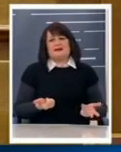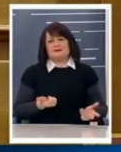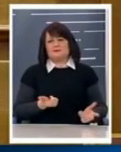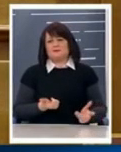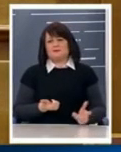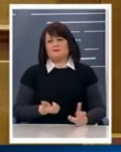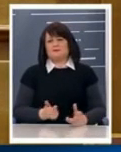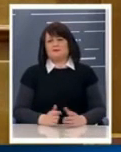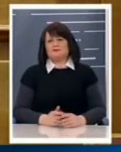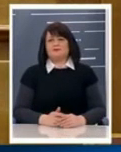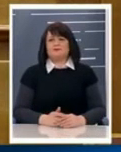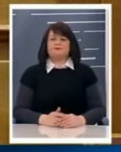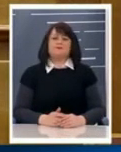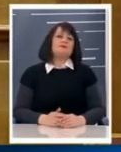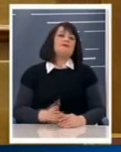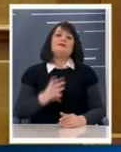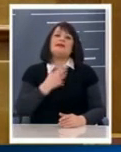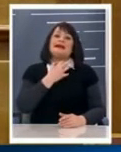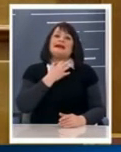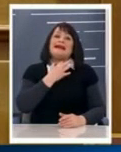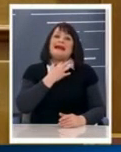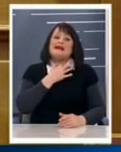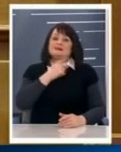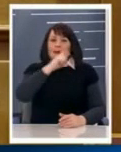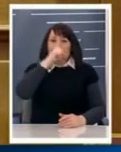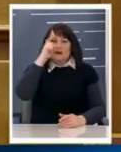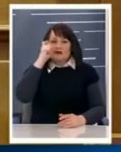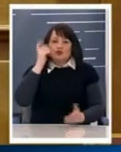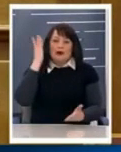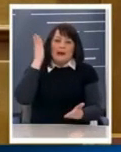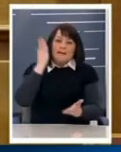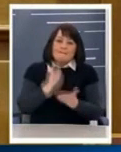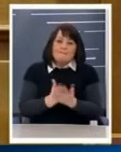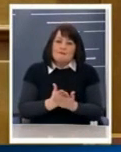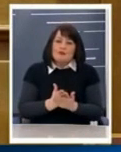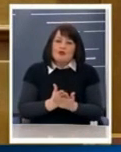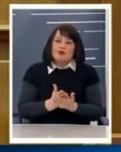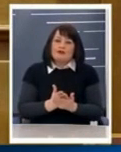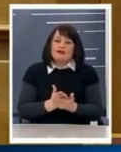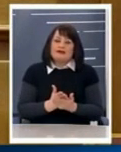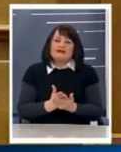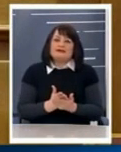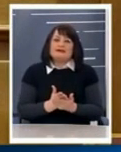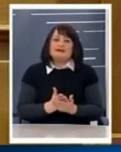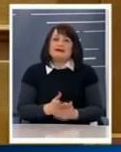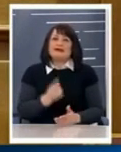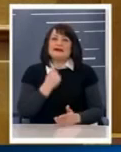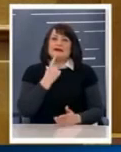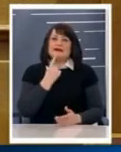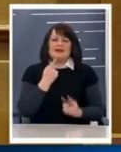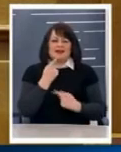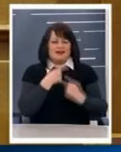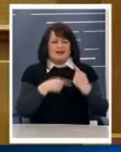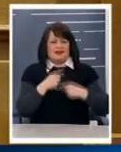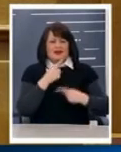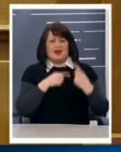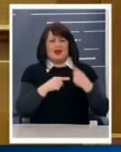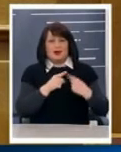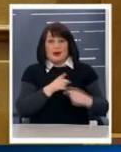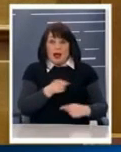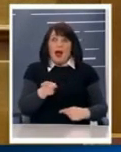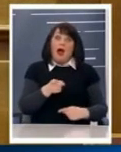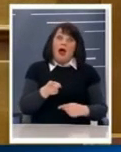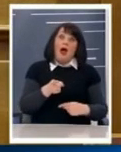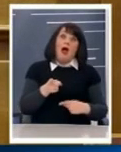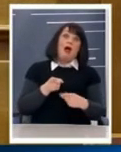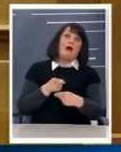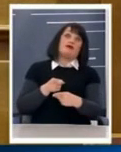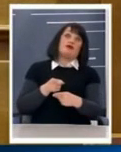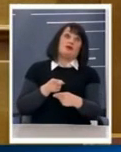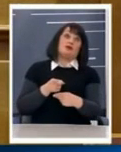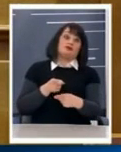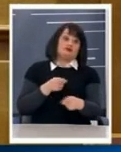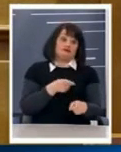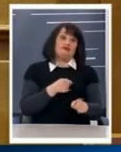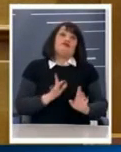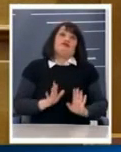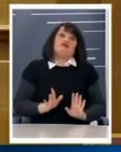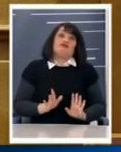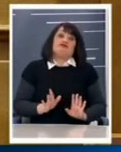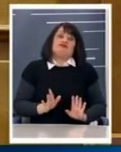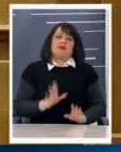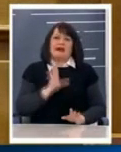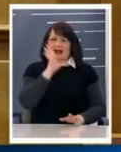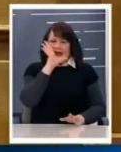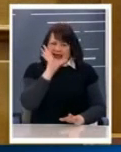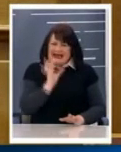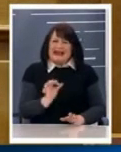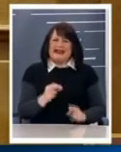όταν χρειάζεται να πάρθει μια δύσκολη απόφαση, να έχετε και μια δικαιολογία, ένα άλοθη μπροστά στην κοινωνία? Η